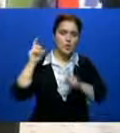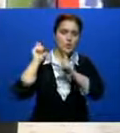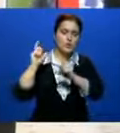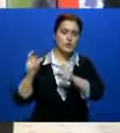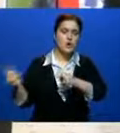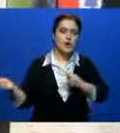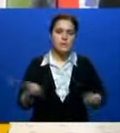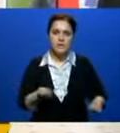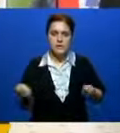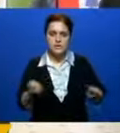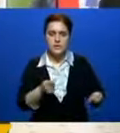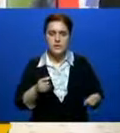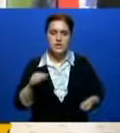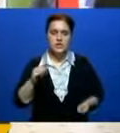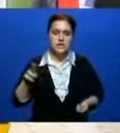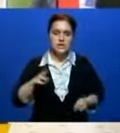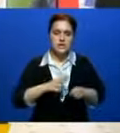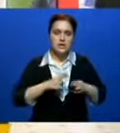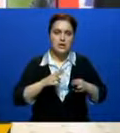грузоперевозок по ЖД, вот,